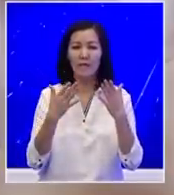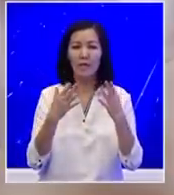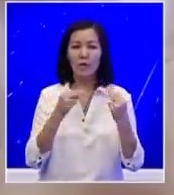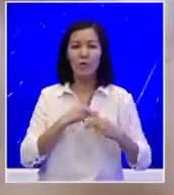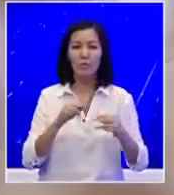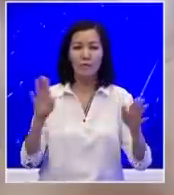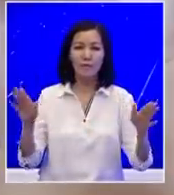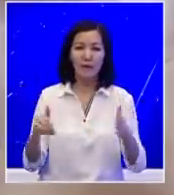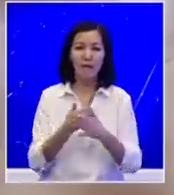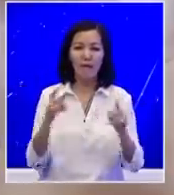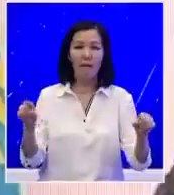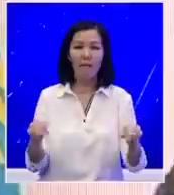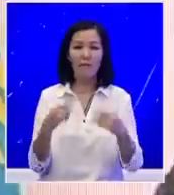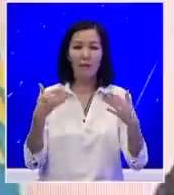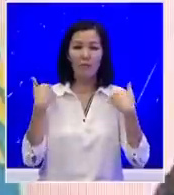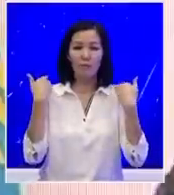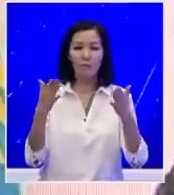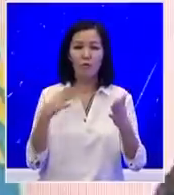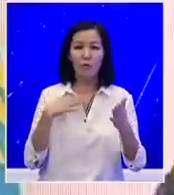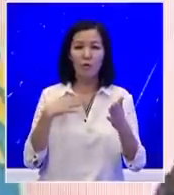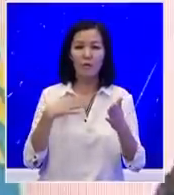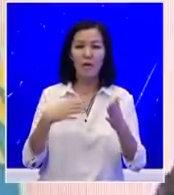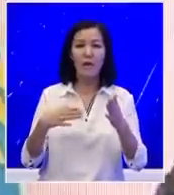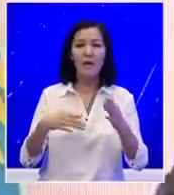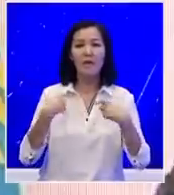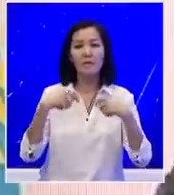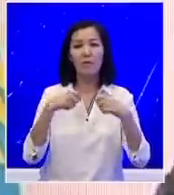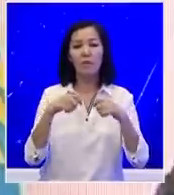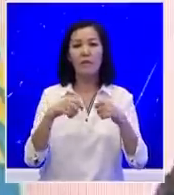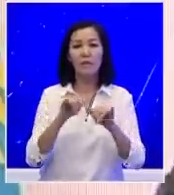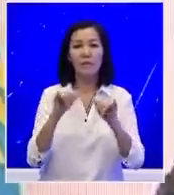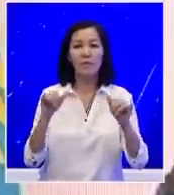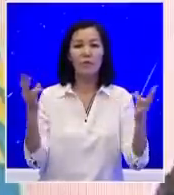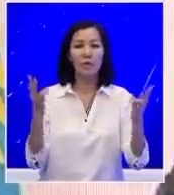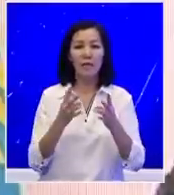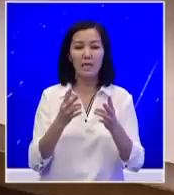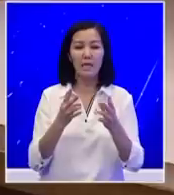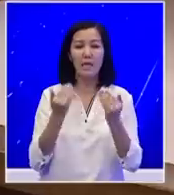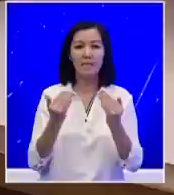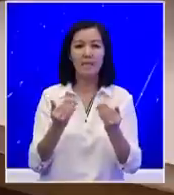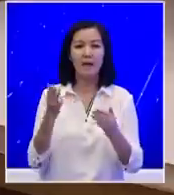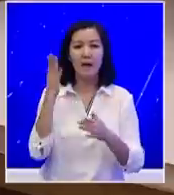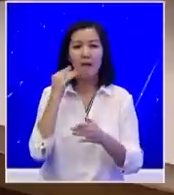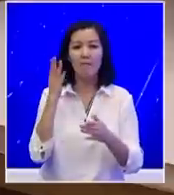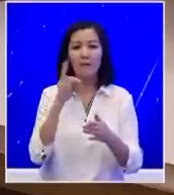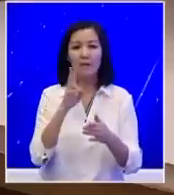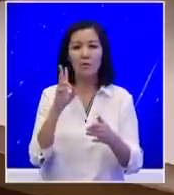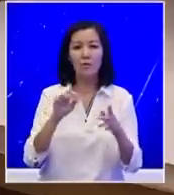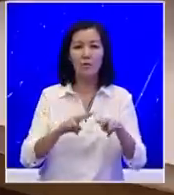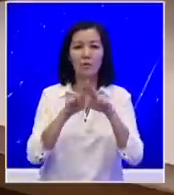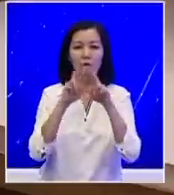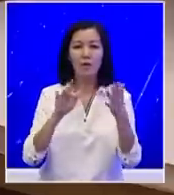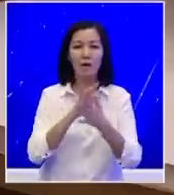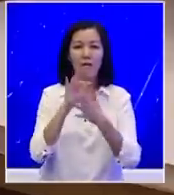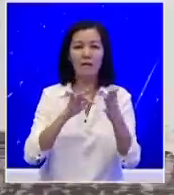қалпына келтіру шаралары ұсынылды. Онлайн саудан дамыту мәселесі де көтерілді. Бақыт Сұлтановтың ақпарынша, қазір Алматы мен Нұр-Сұлтан қаласында